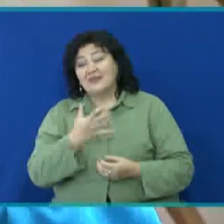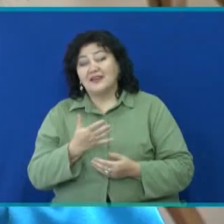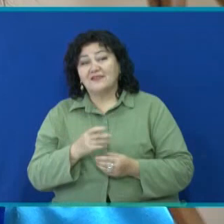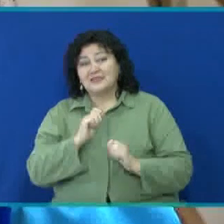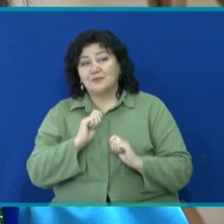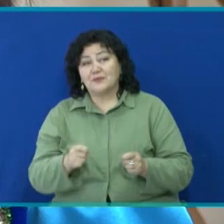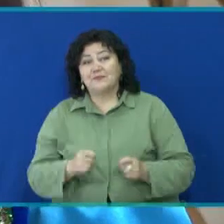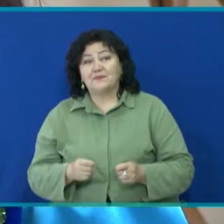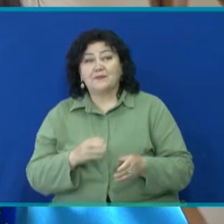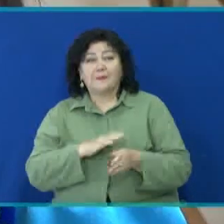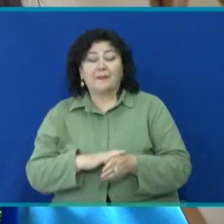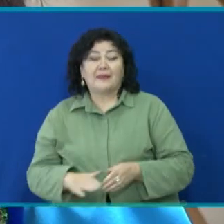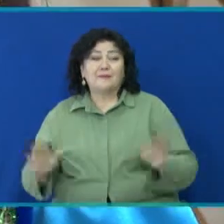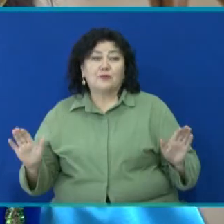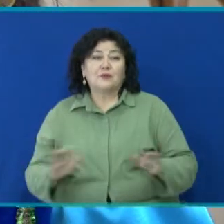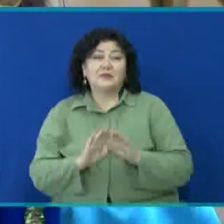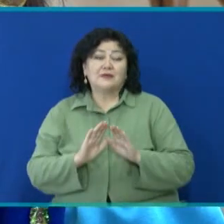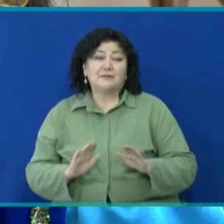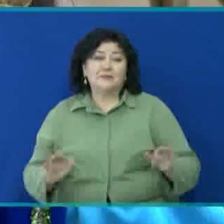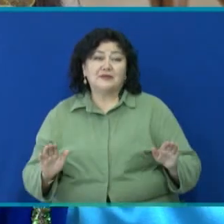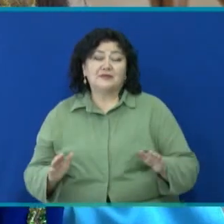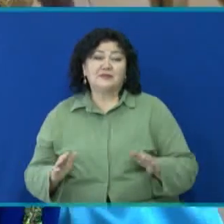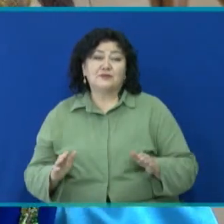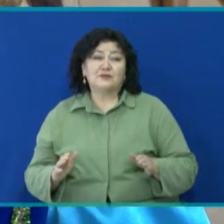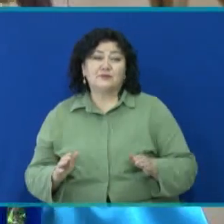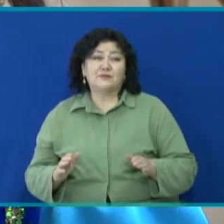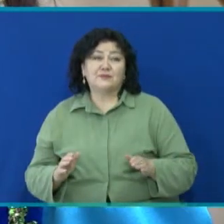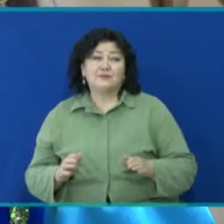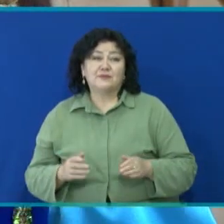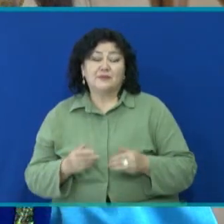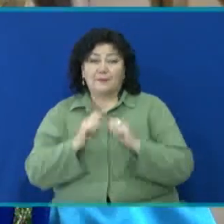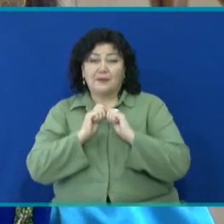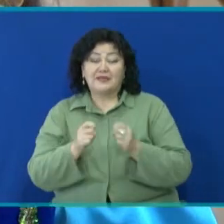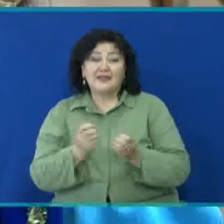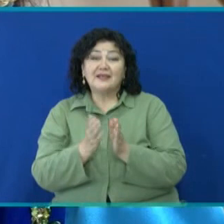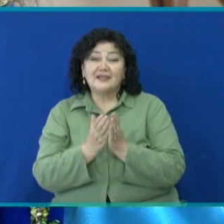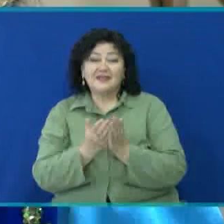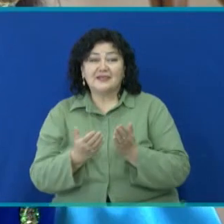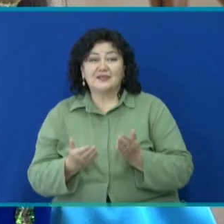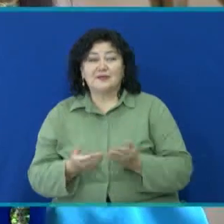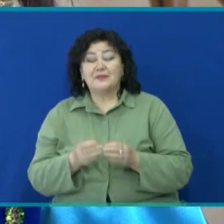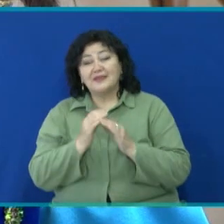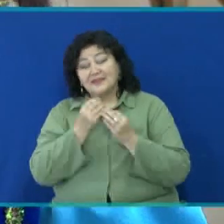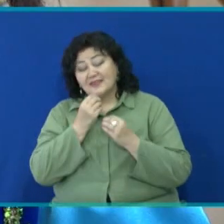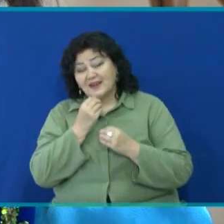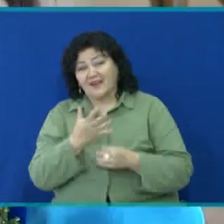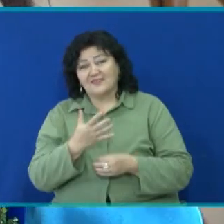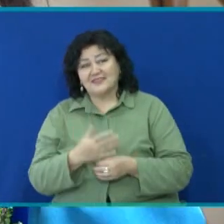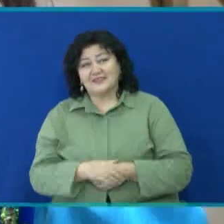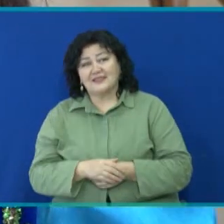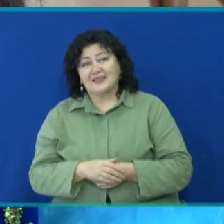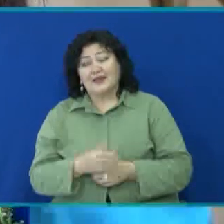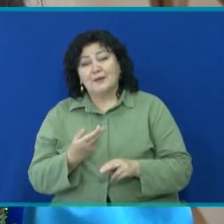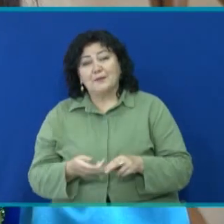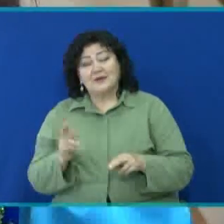Здесь я пела Мен мұнда ән айттым. Маған екі кітап сыйға берілді. Маған олар өте ұнады. Өйткені мен